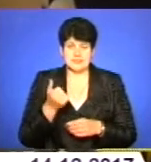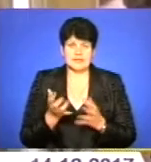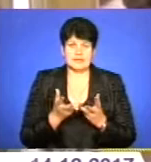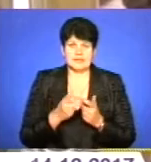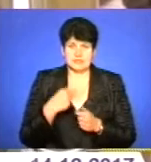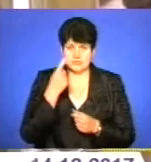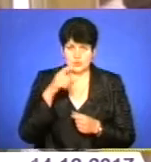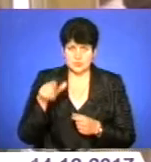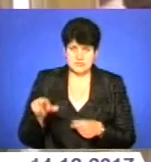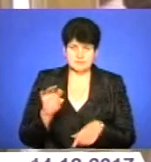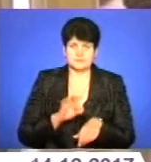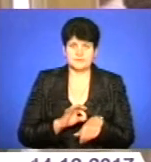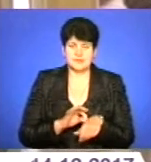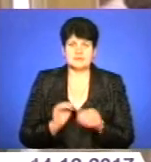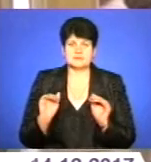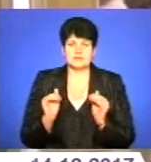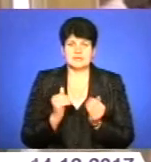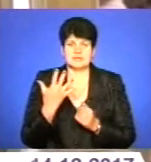осіб, які занедужали, зменшилась на